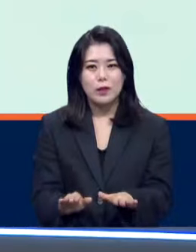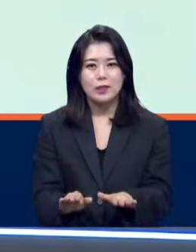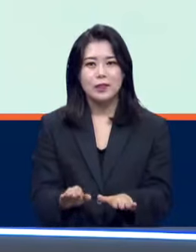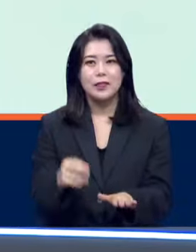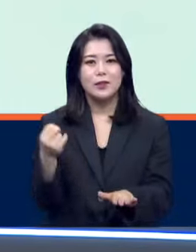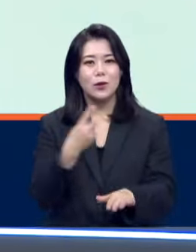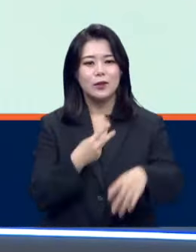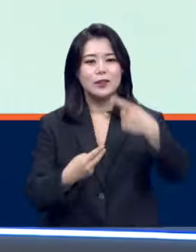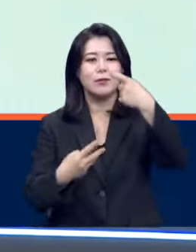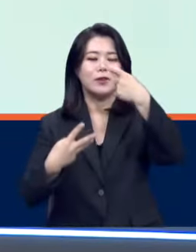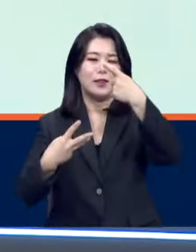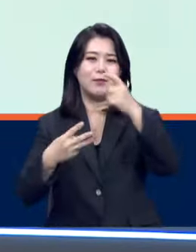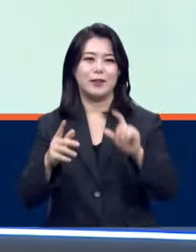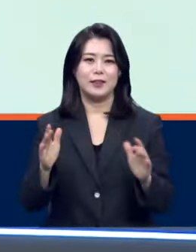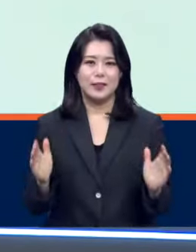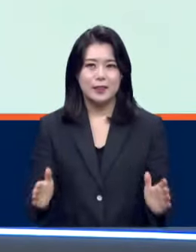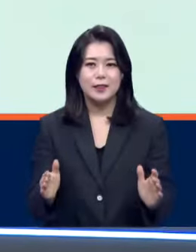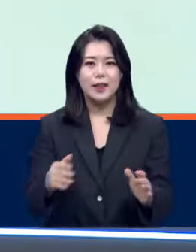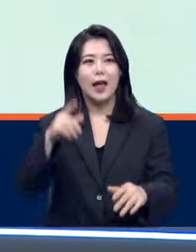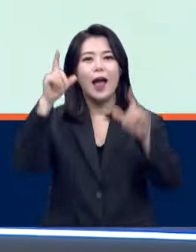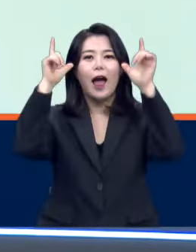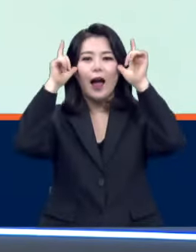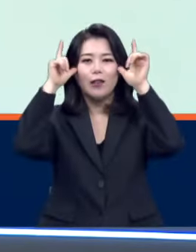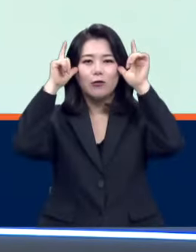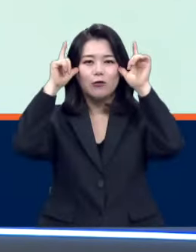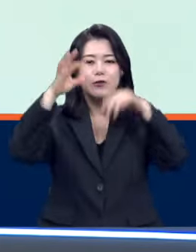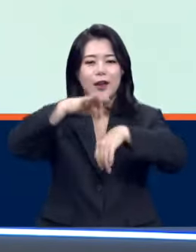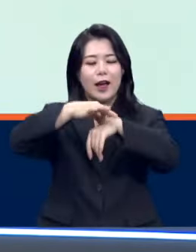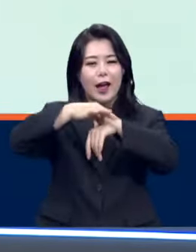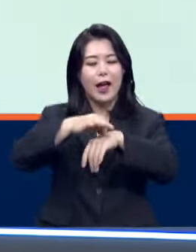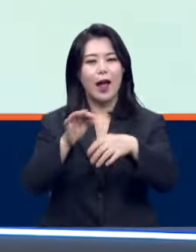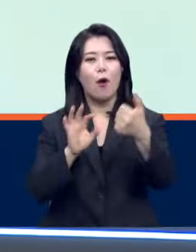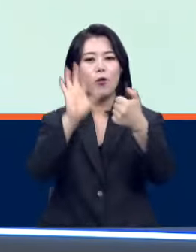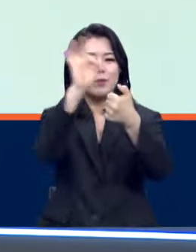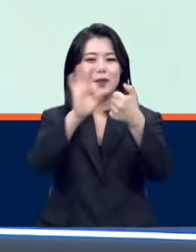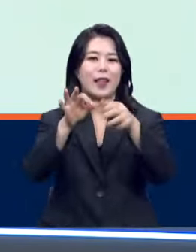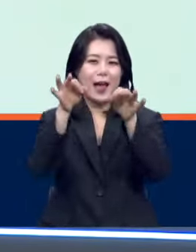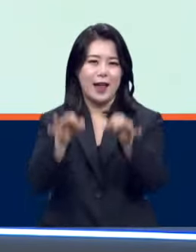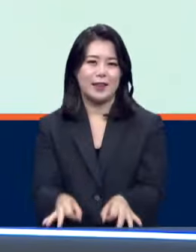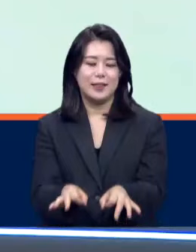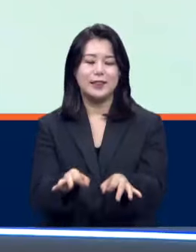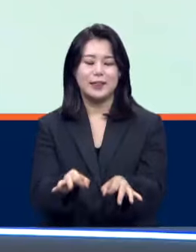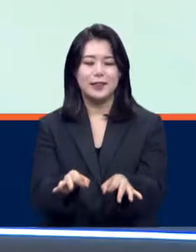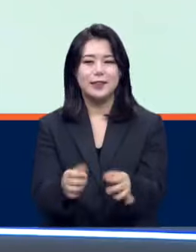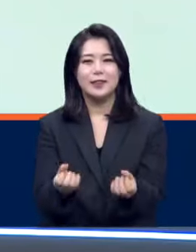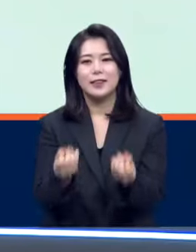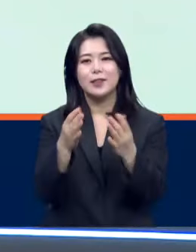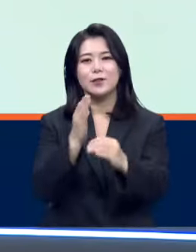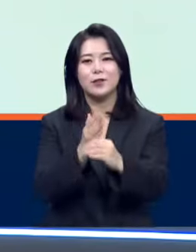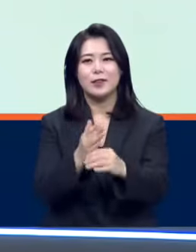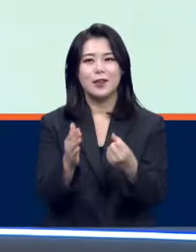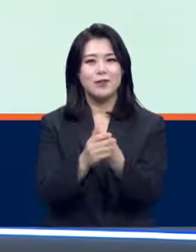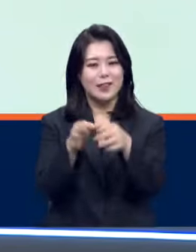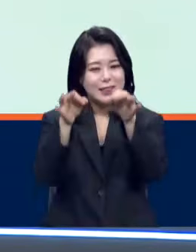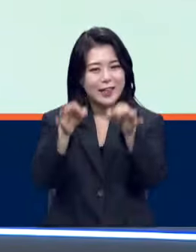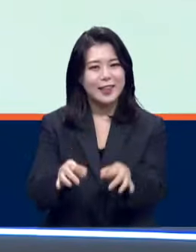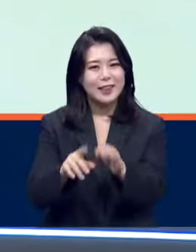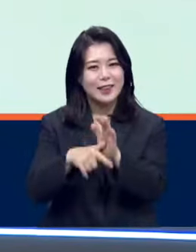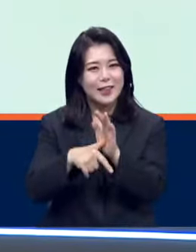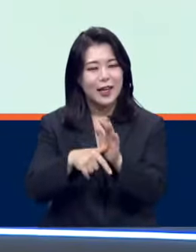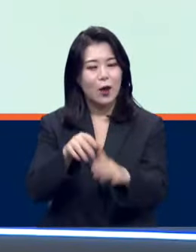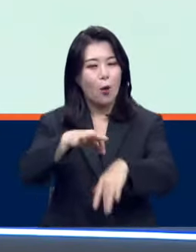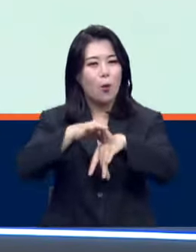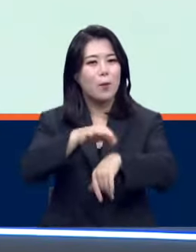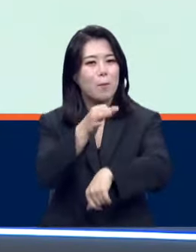오는 3일까지 계속해서 우리 한우 50% 할인 행사를 하고 있다 고 합니다 그러다 보니까 아유 세일할 때 한우 좀 먹어